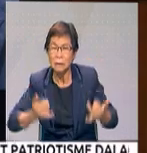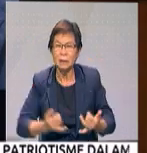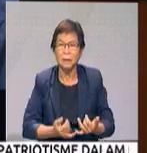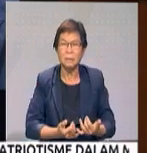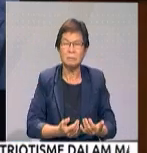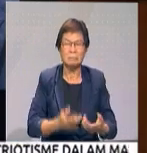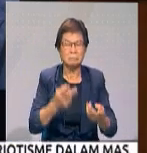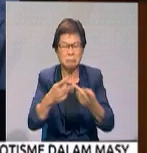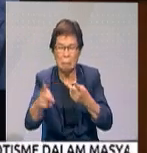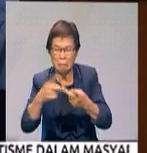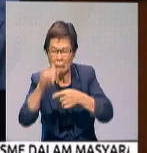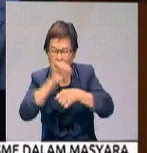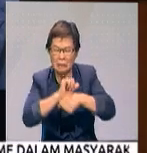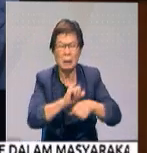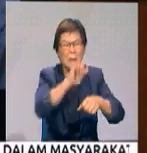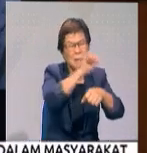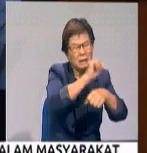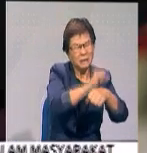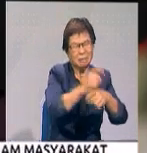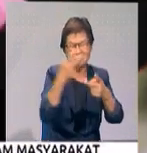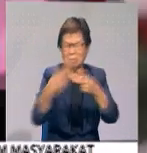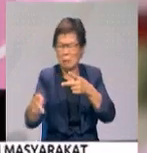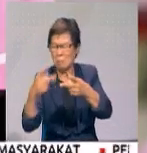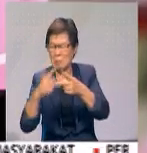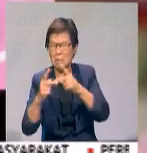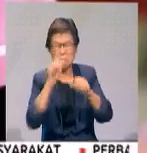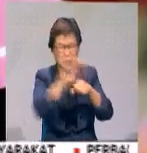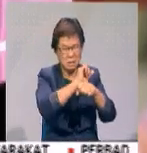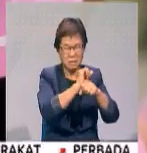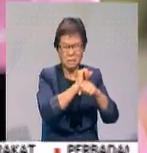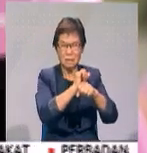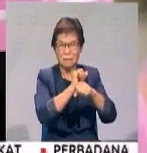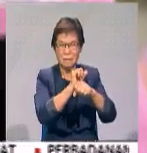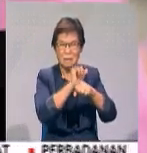mismatch ataupun pekerjaan yang tak setara dengan